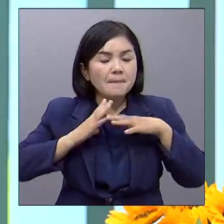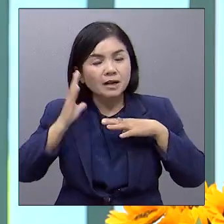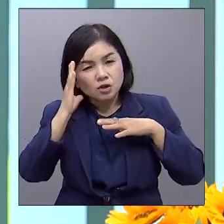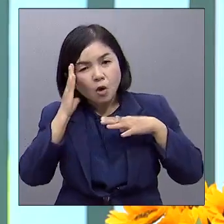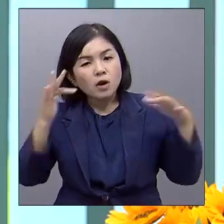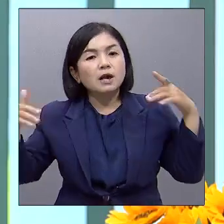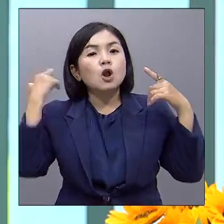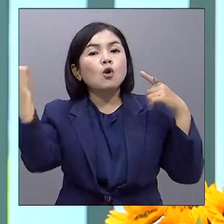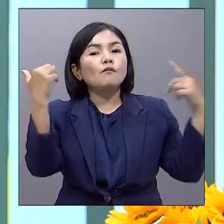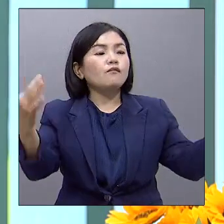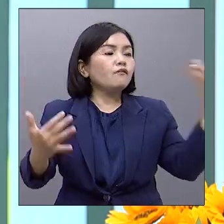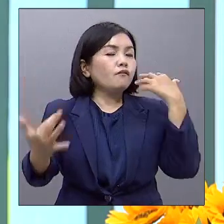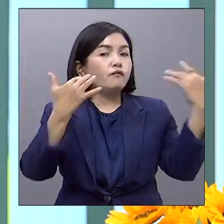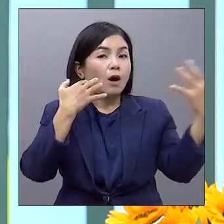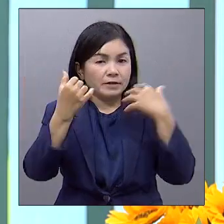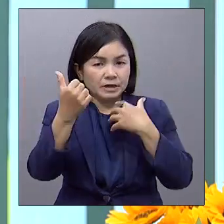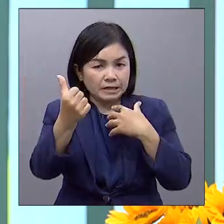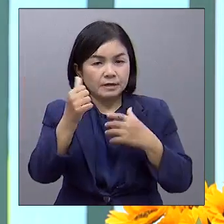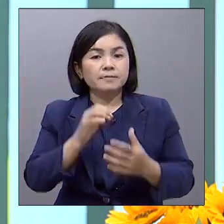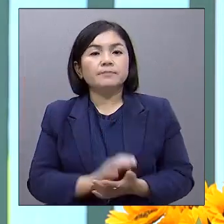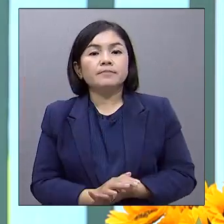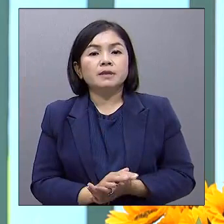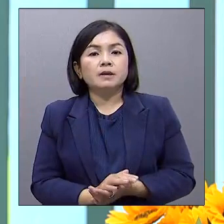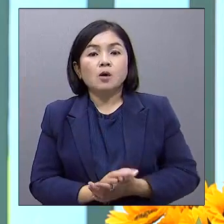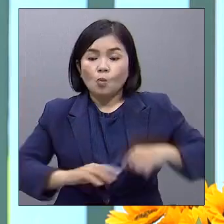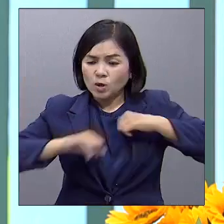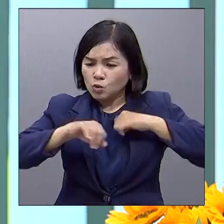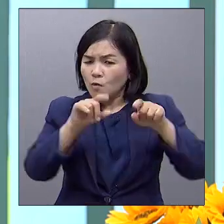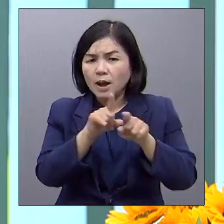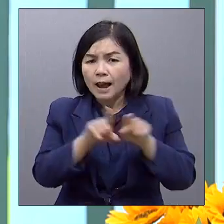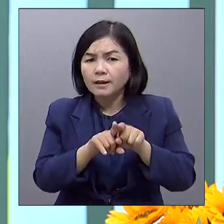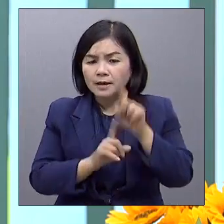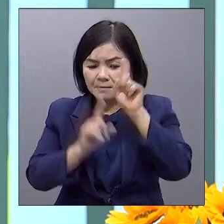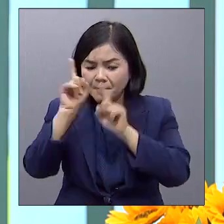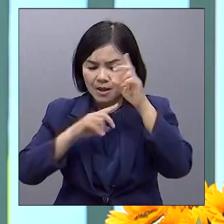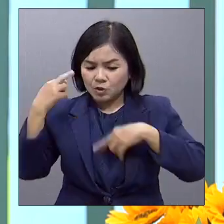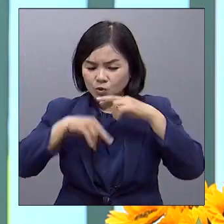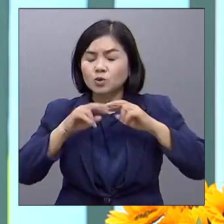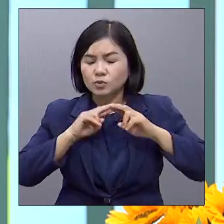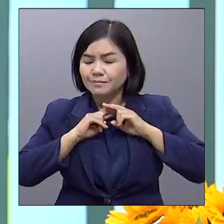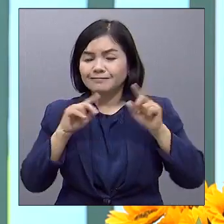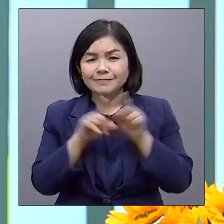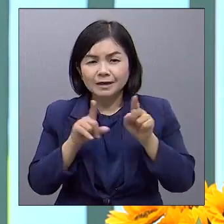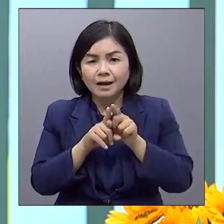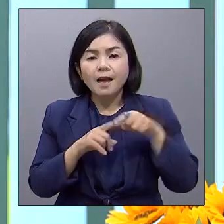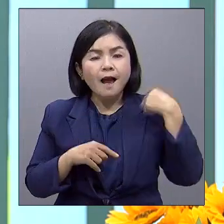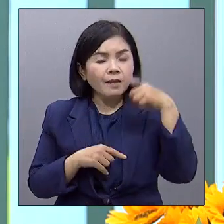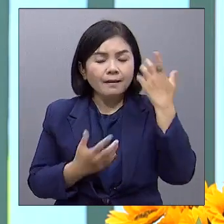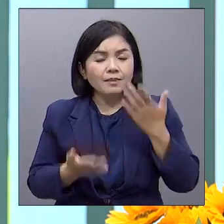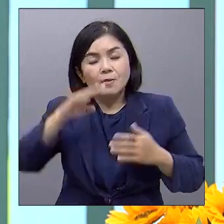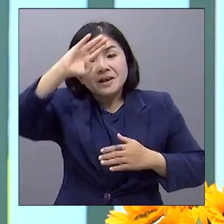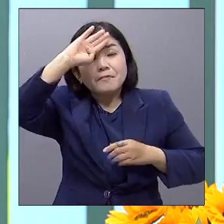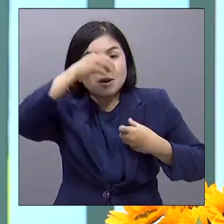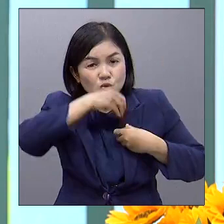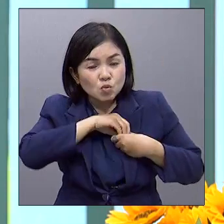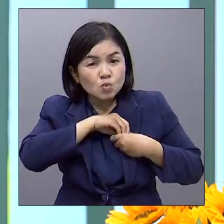นะคะ หลักๆเนี่ยไม่ใช่ผู้สูงวัยผู้สูงอายุเท่านั้นนะครับนะคนวัยรุ่นเองเนี่ยก็ต้องประเมินตัวเองประมาณตัวเองนะครับนะใครที่มีโรคประจำตัวที่เกี่ยวกับพว